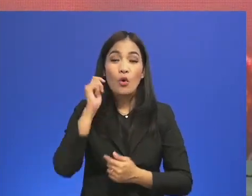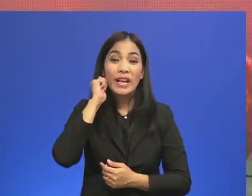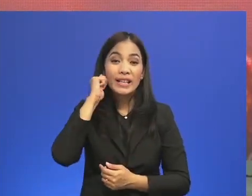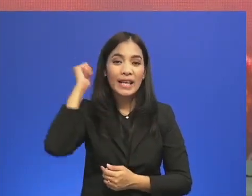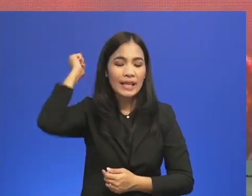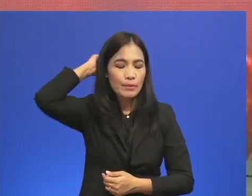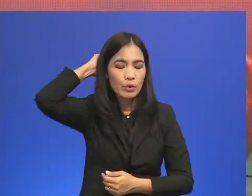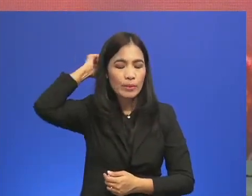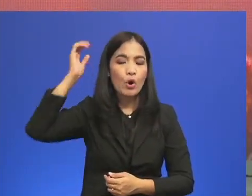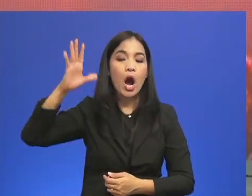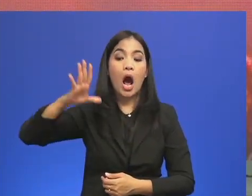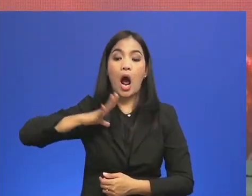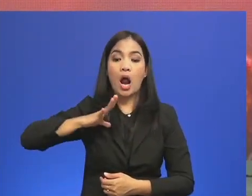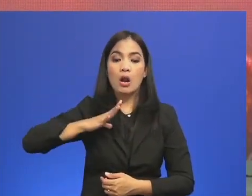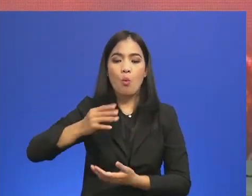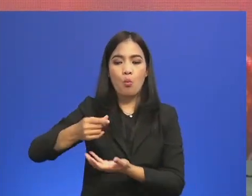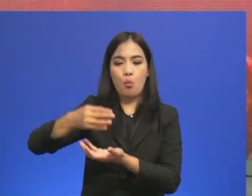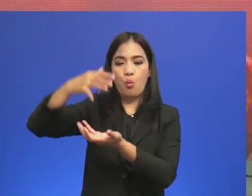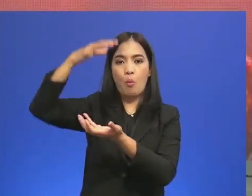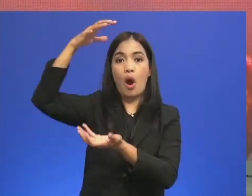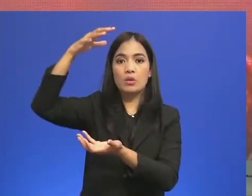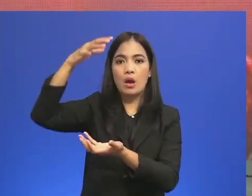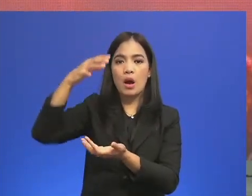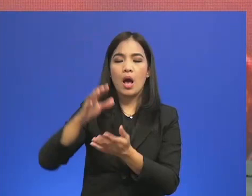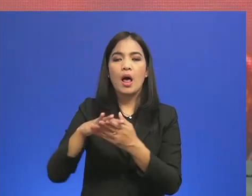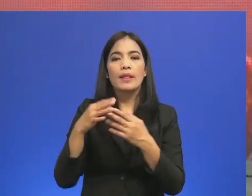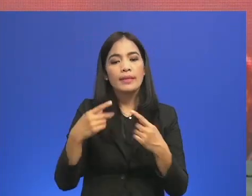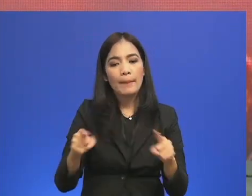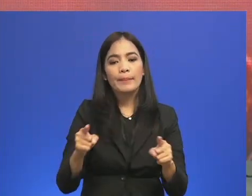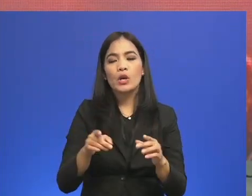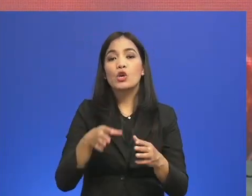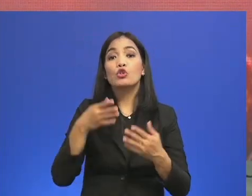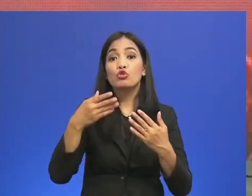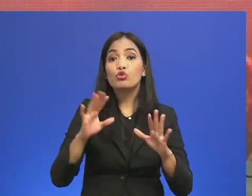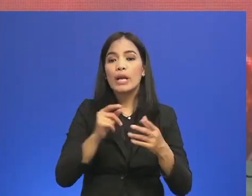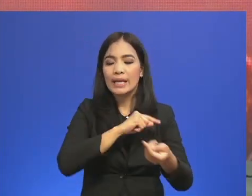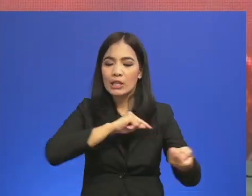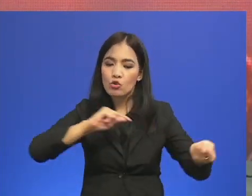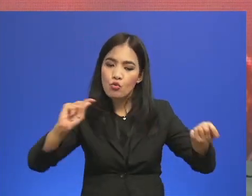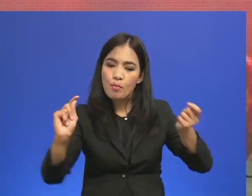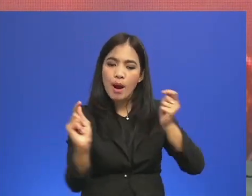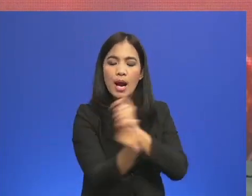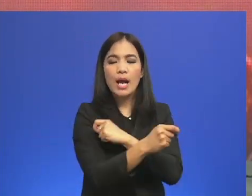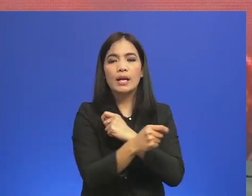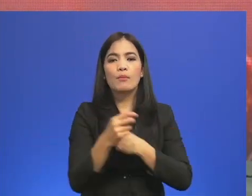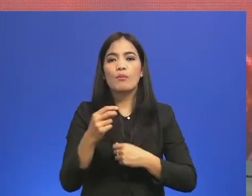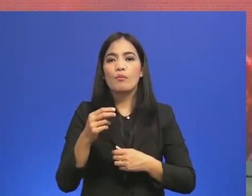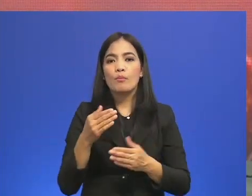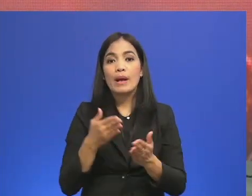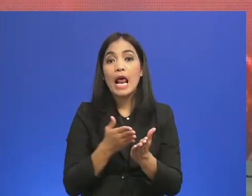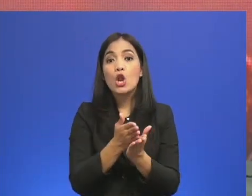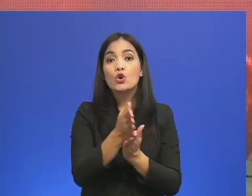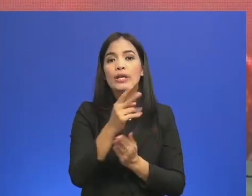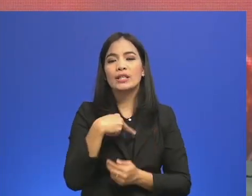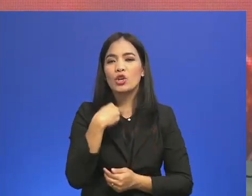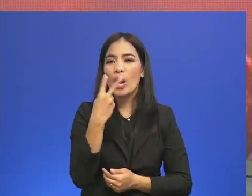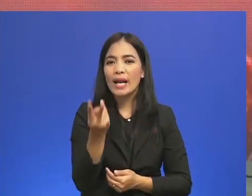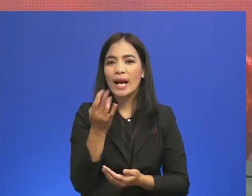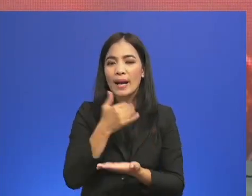yang kaya, hartanya berlimpah, tapi sudah diubahkan melalui suara kebenaran,